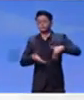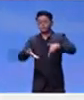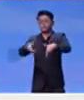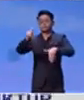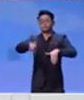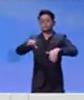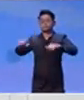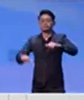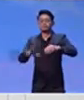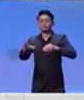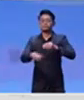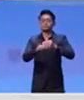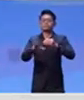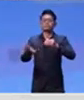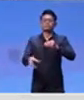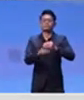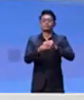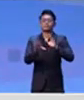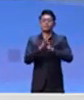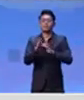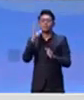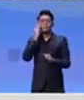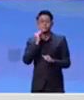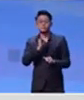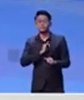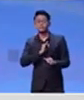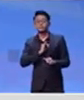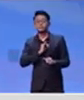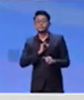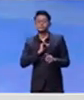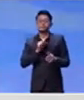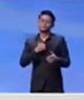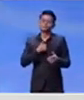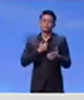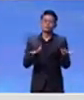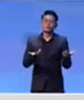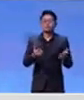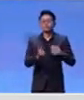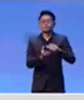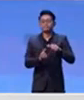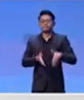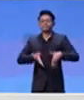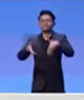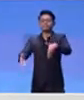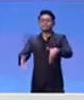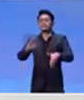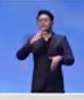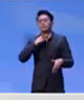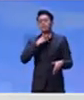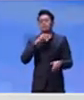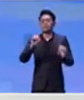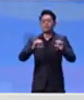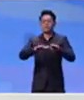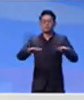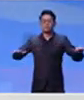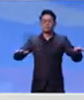ditambah baik dari aspek jalan raya. Kalau berdasarkan pengalaman saya sendiri, jalan yang begitu berlubang dan juga tidak rata dan dibimbangi oleh